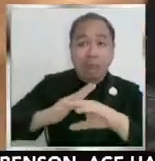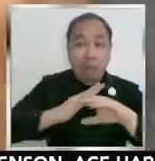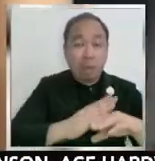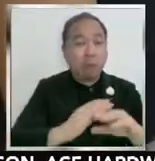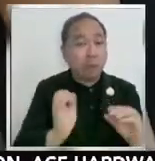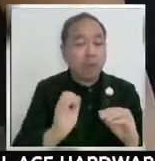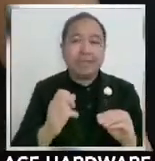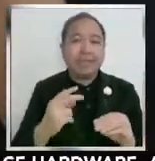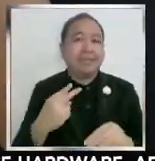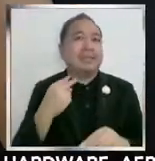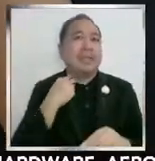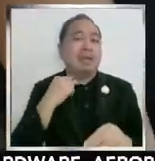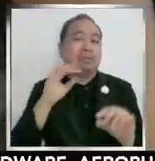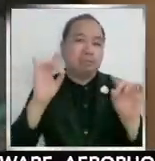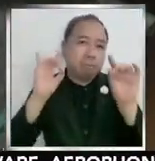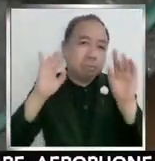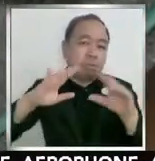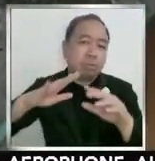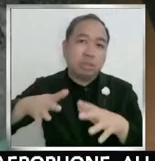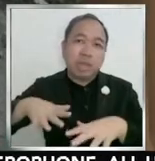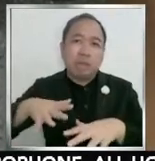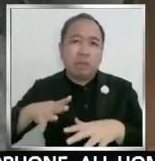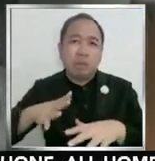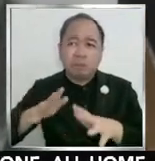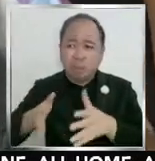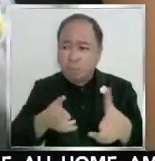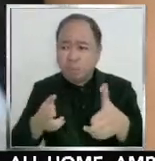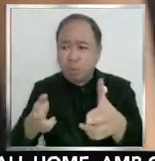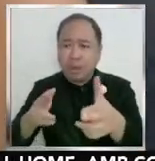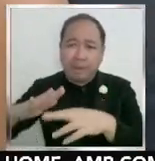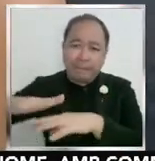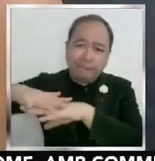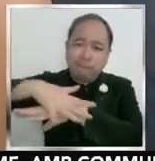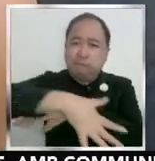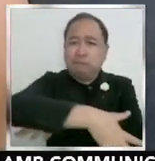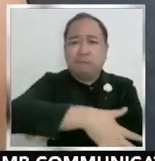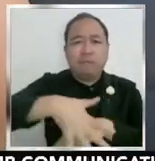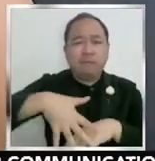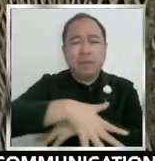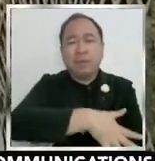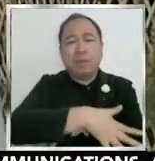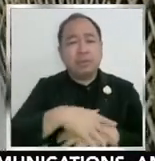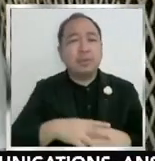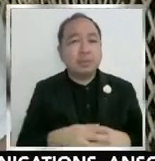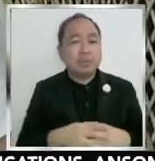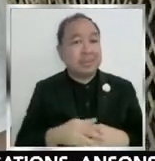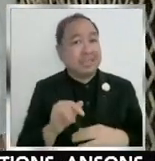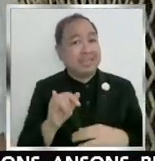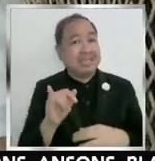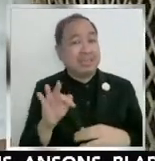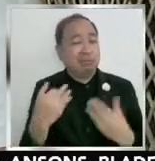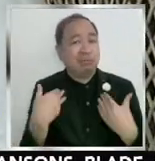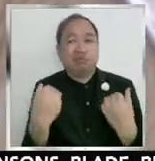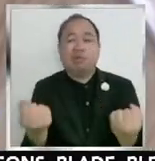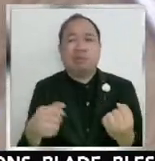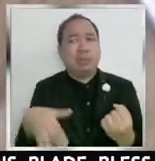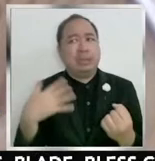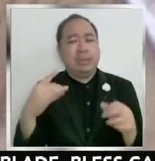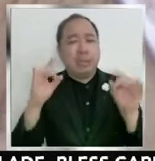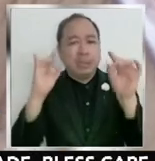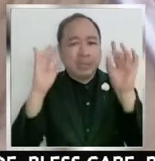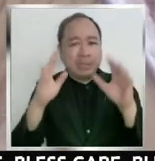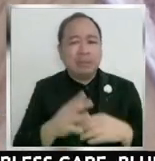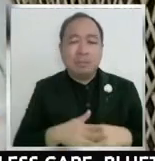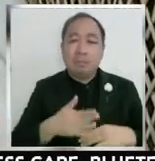dito. Ah, yan. Minsan dito, pag yung malaking-malaki talaga, hanggang dito. Meron po kasi sugat yung paa ko sa alipo ko